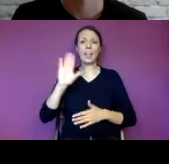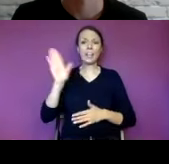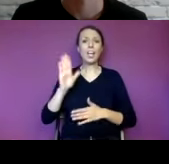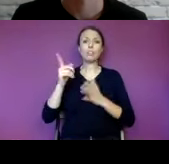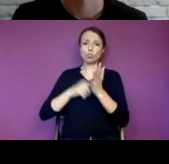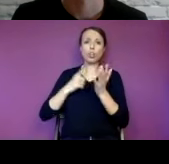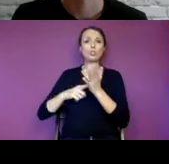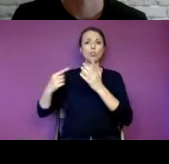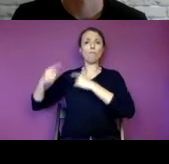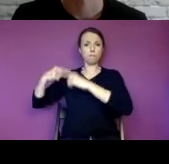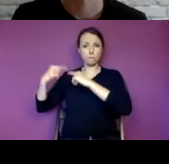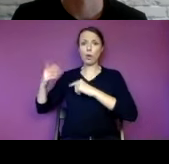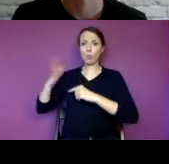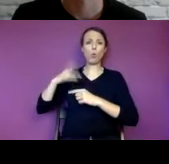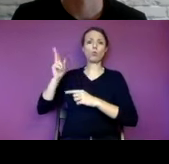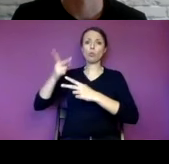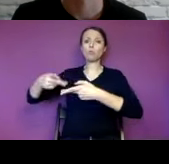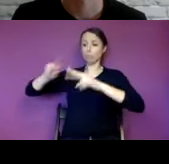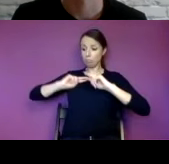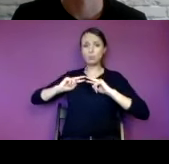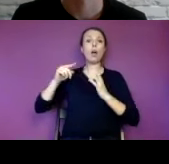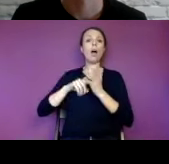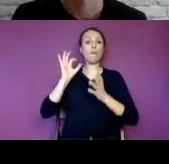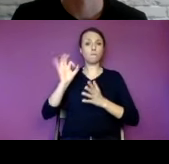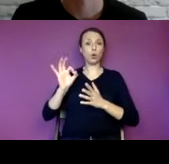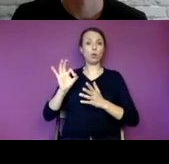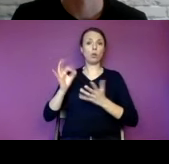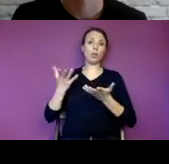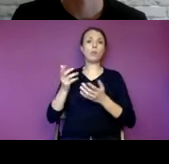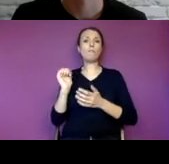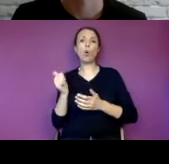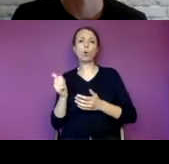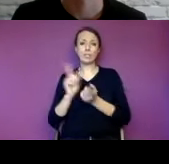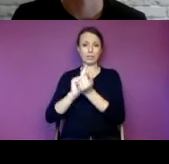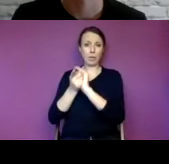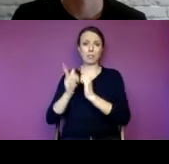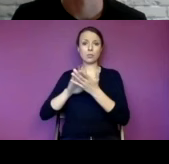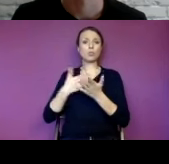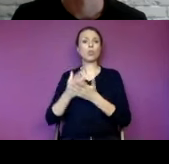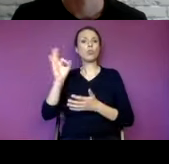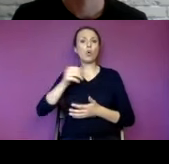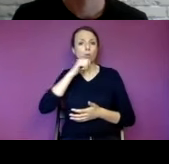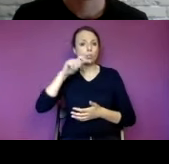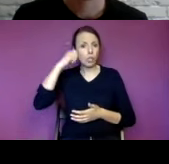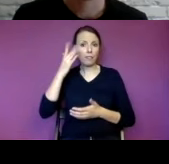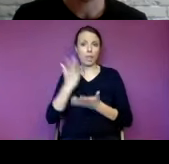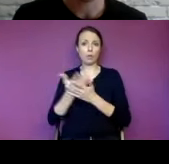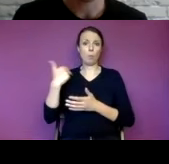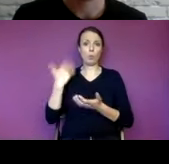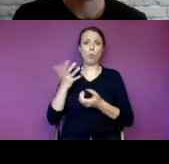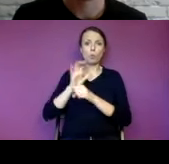została zmieniona, bo faktycznie były to domy, w których ich dziadkowie jeszcze prowadzili małe gospodarstwa przydomowe. W tej chwili są